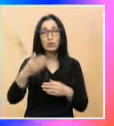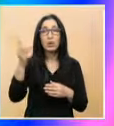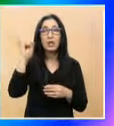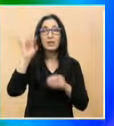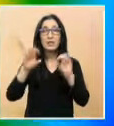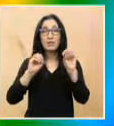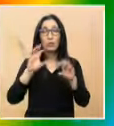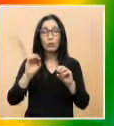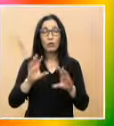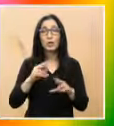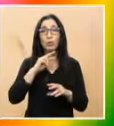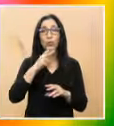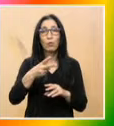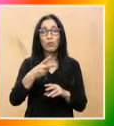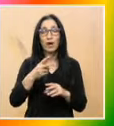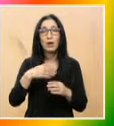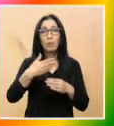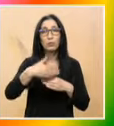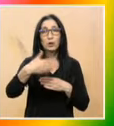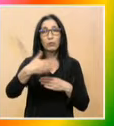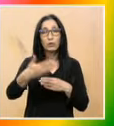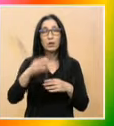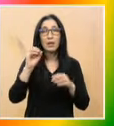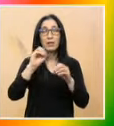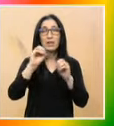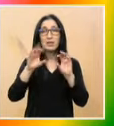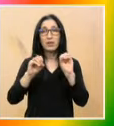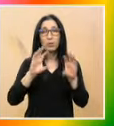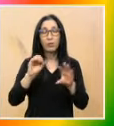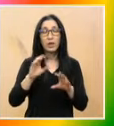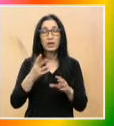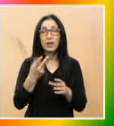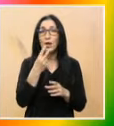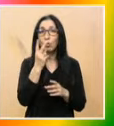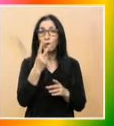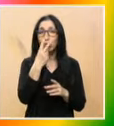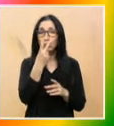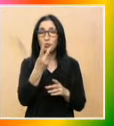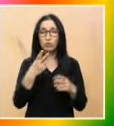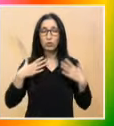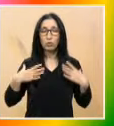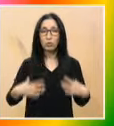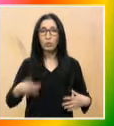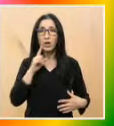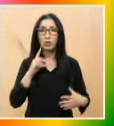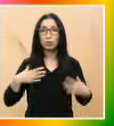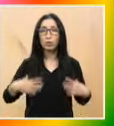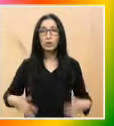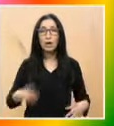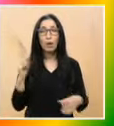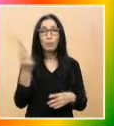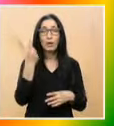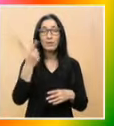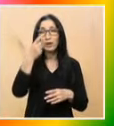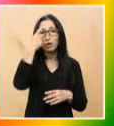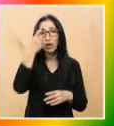Последователността на цветовете на дъгата отговаря на последователността на цветовете, излъчвани от човешкото тяло. Като се започне